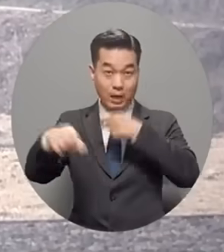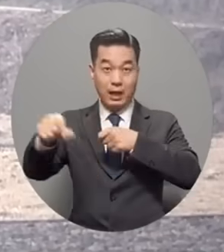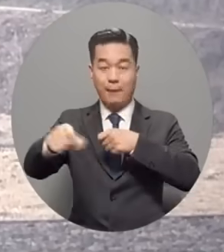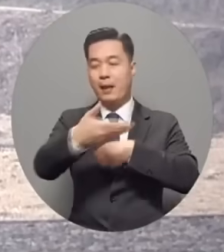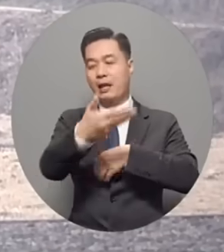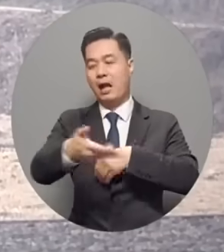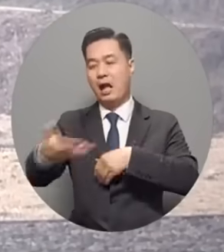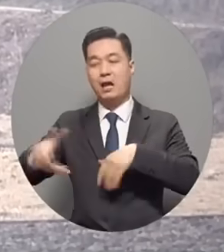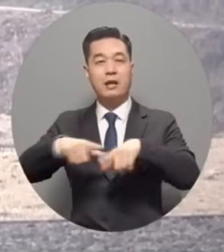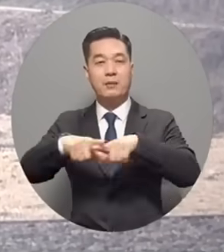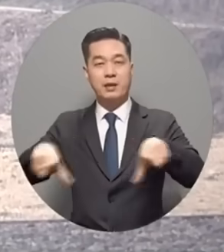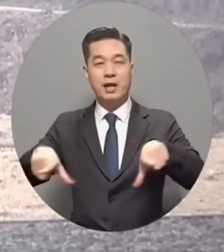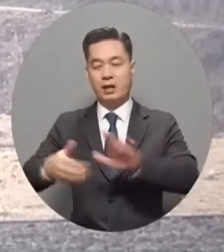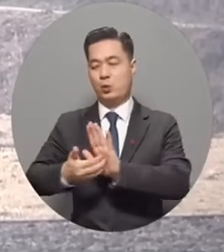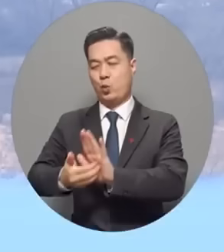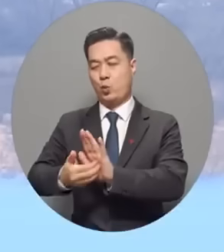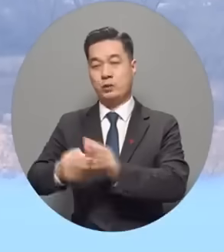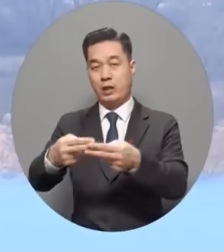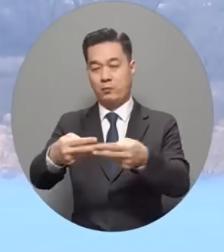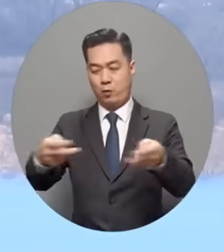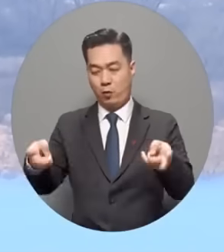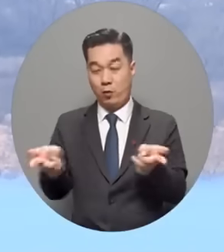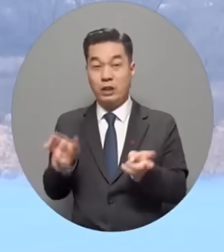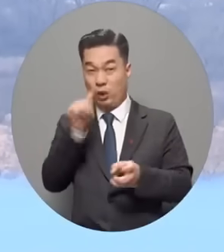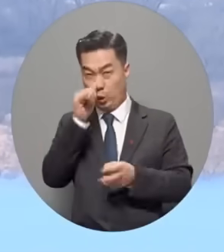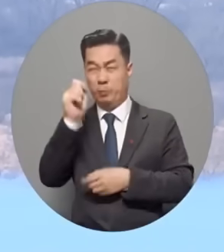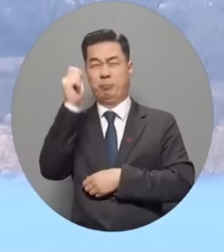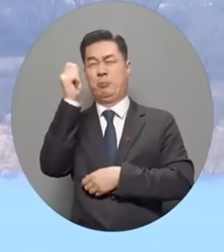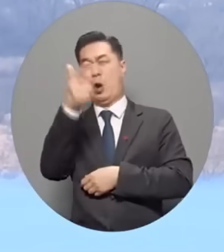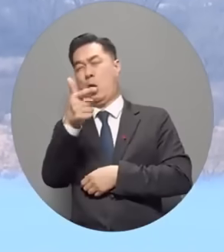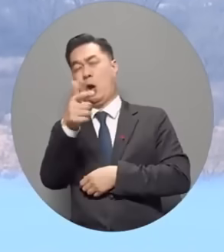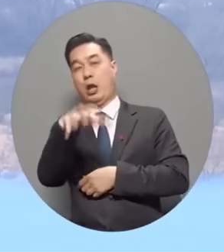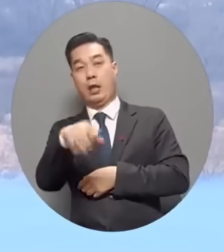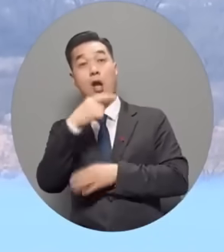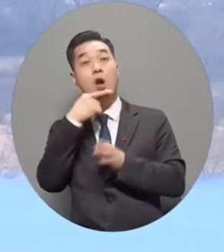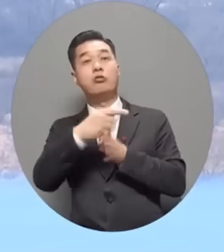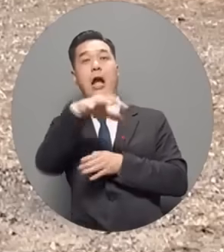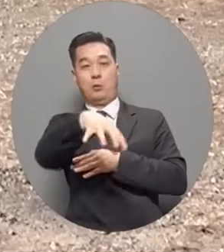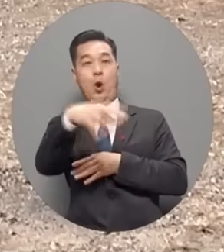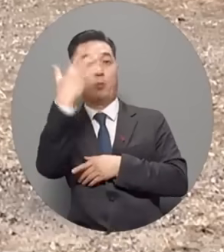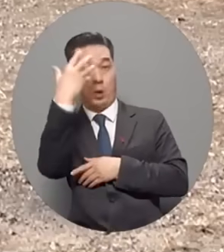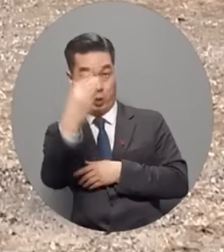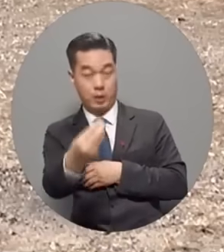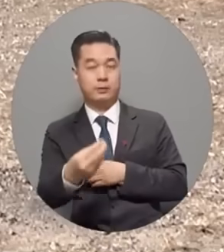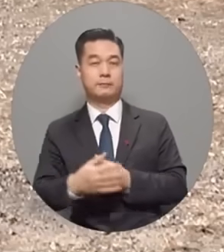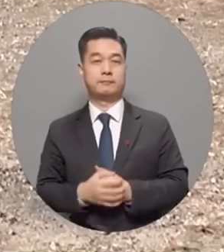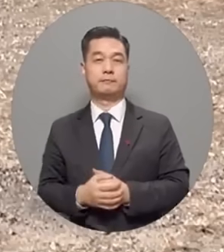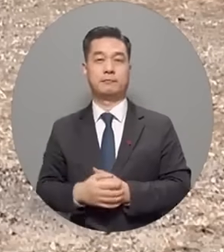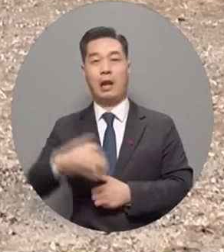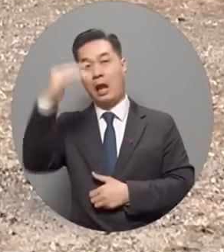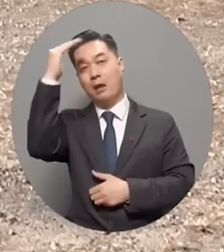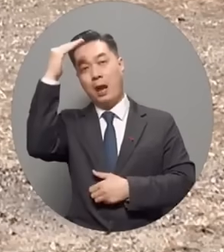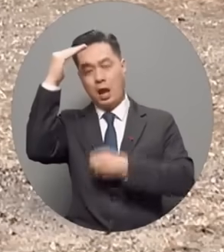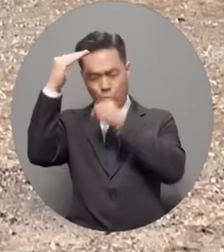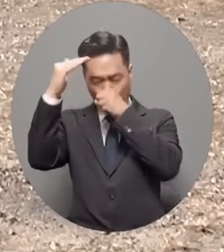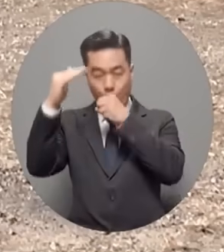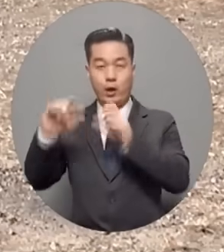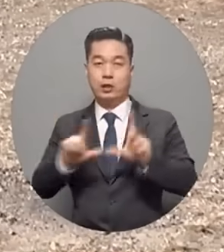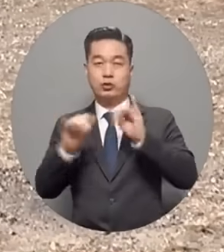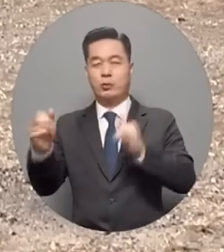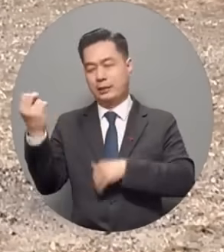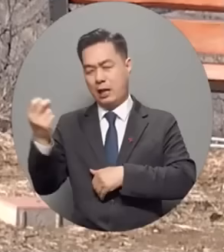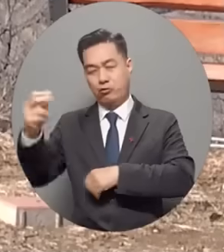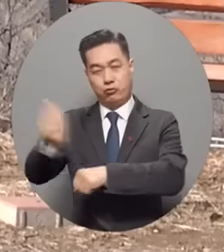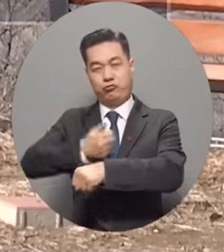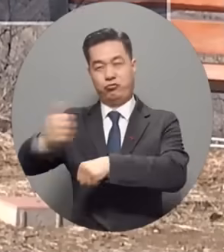따라 민간인 통제선이 보이고 저 멀리 북한 땅도 보입니다. 전망이 좋아 주민들도 자주 찾는다고